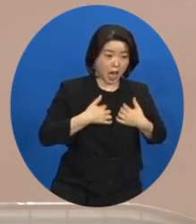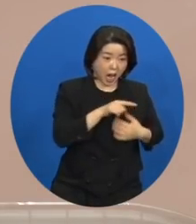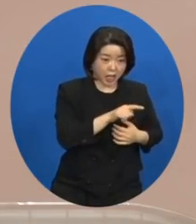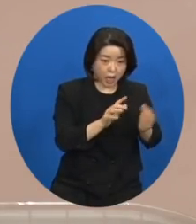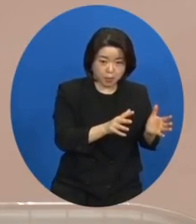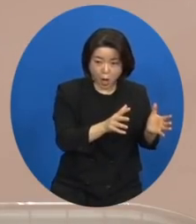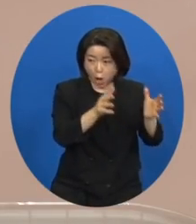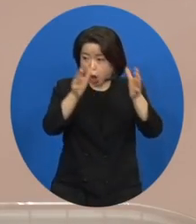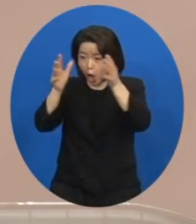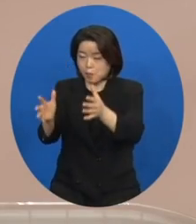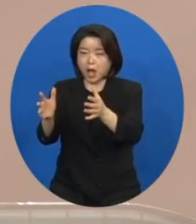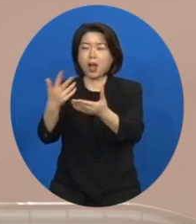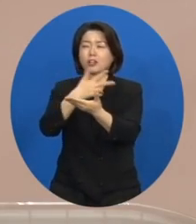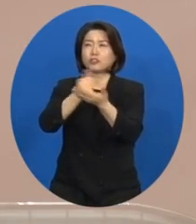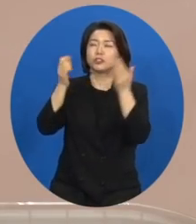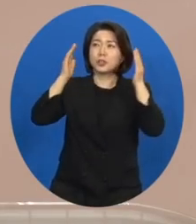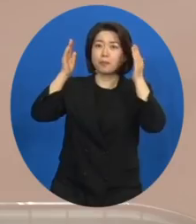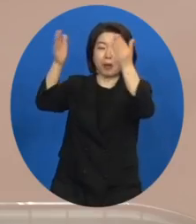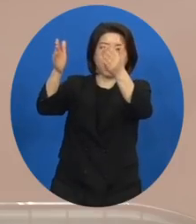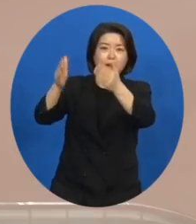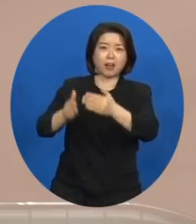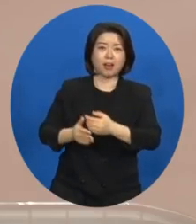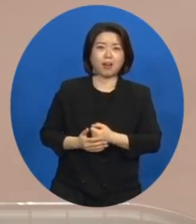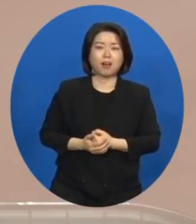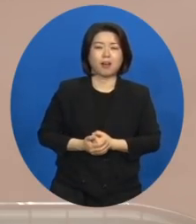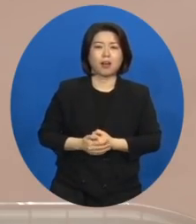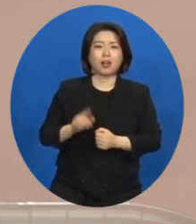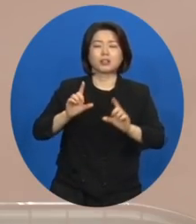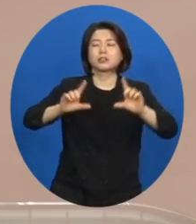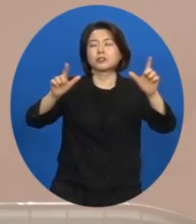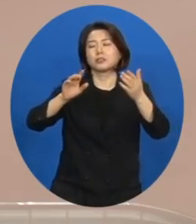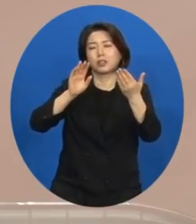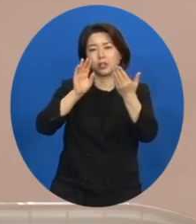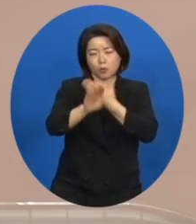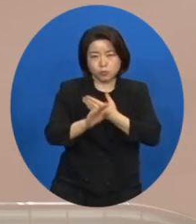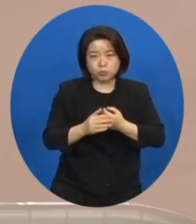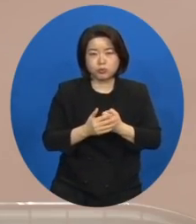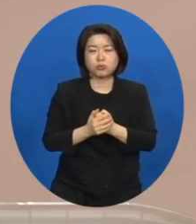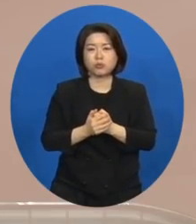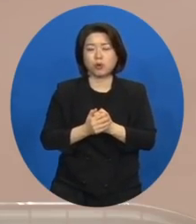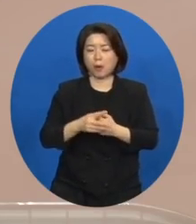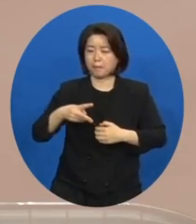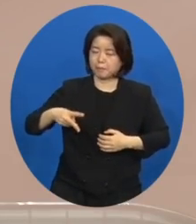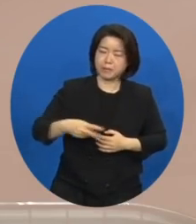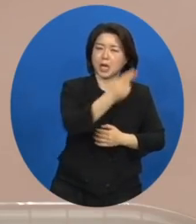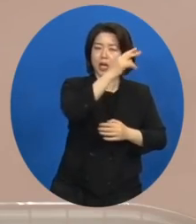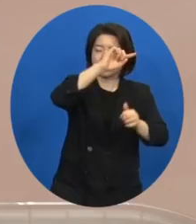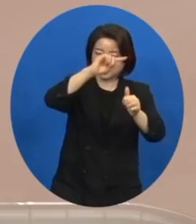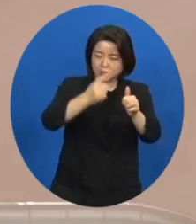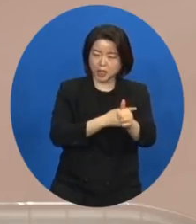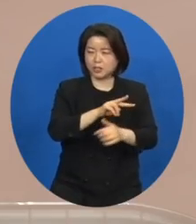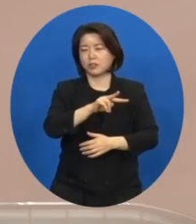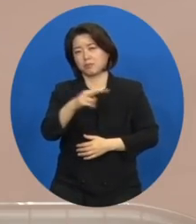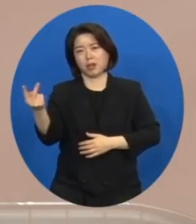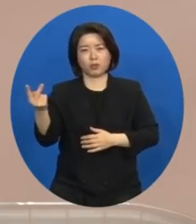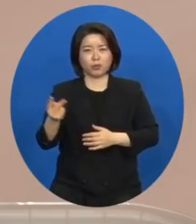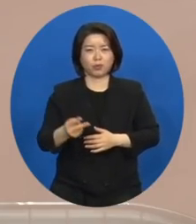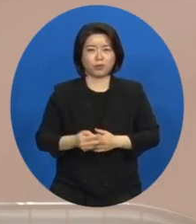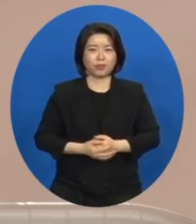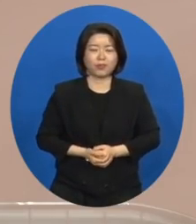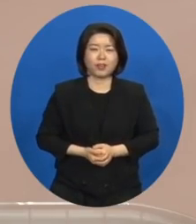뭐도 에너지가 다 일로 다 가는 거죠 그나 여러 싹 그냥 바뀌면서 끊어 치는 것 제가 그것을